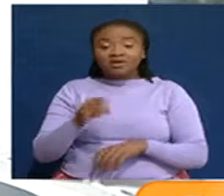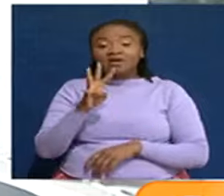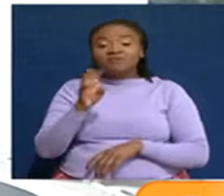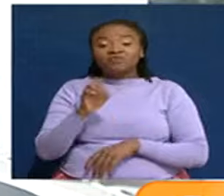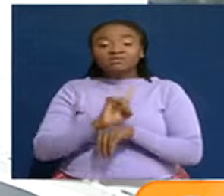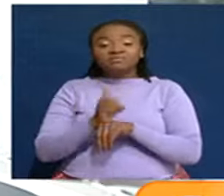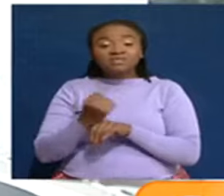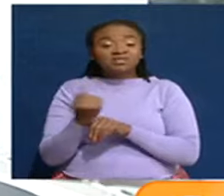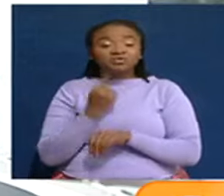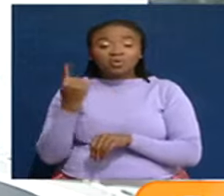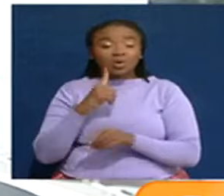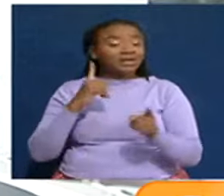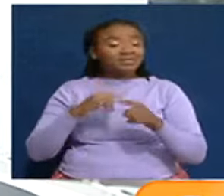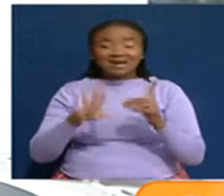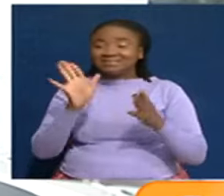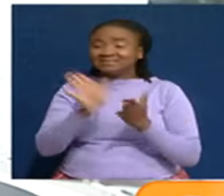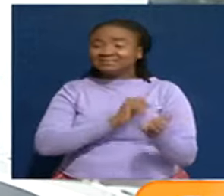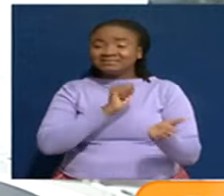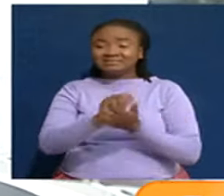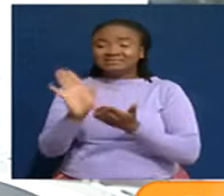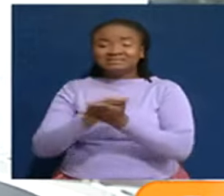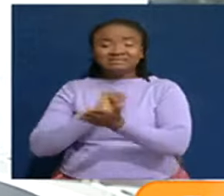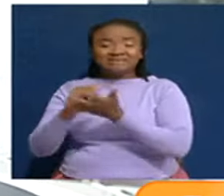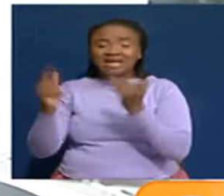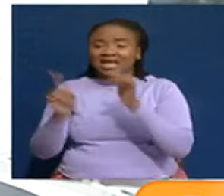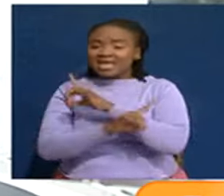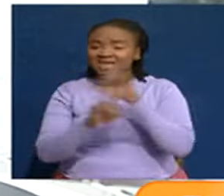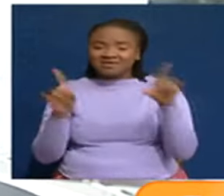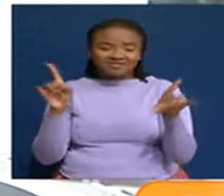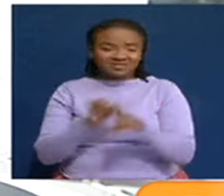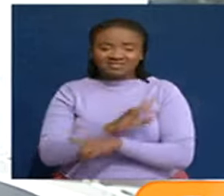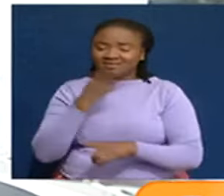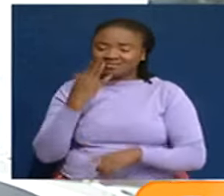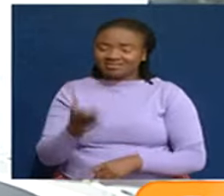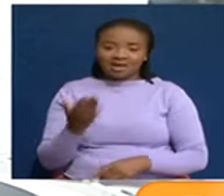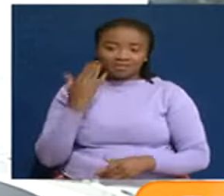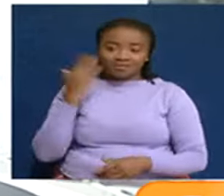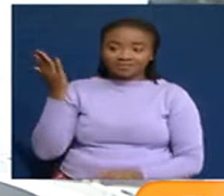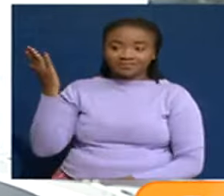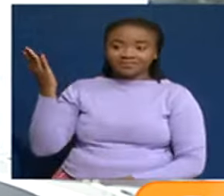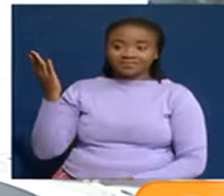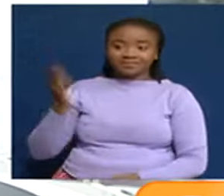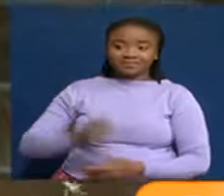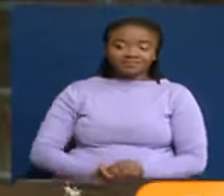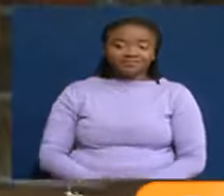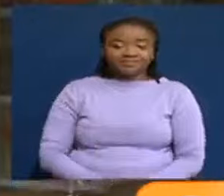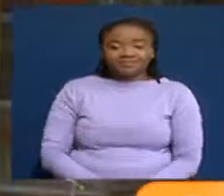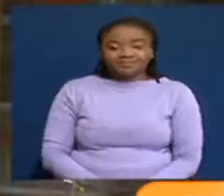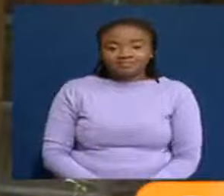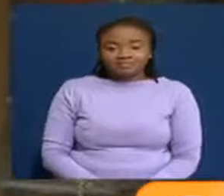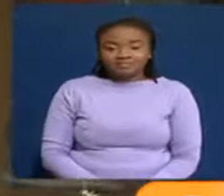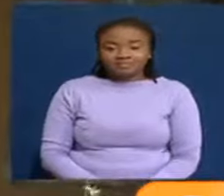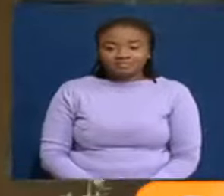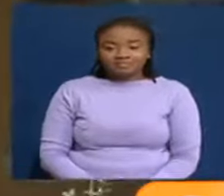kuangamiza namna ya mazao yao ya kujikimu, kama Loro Tieno anavyoarifu.